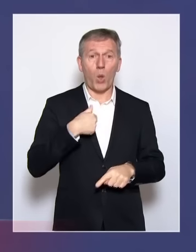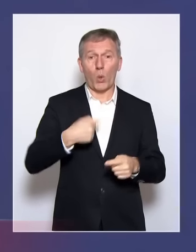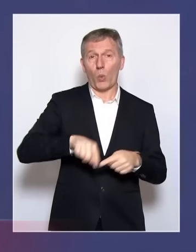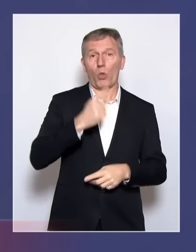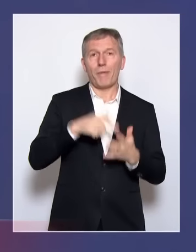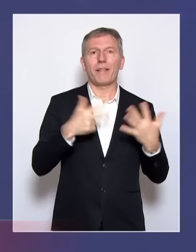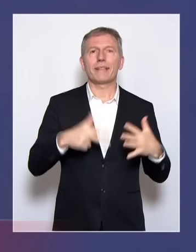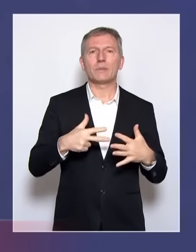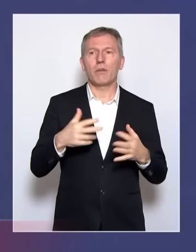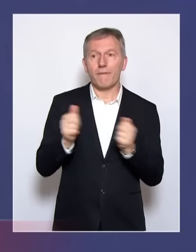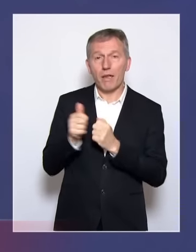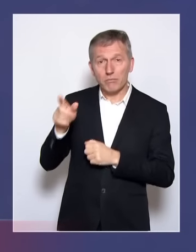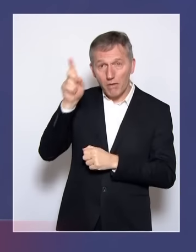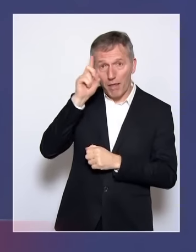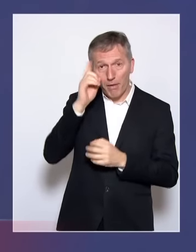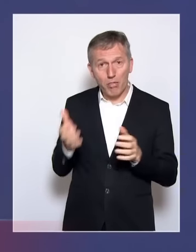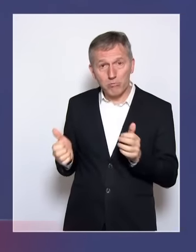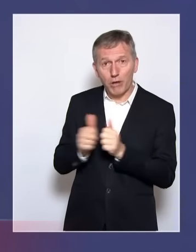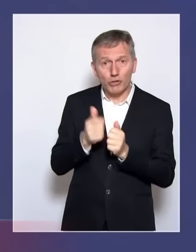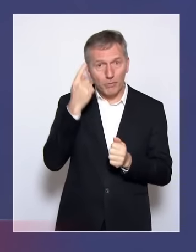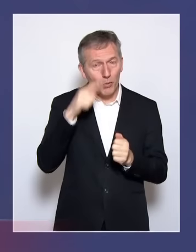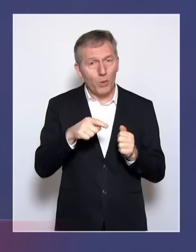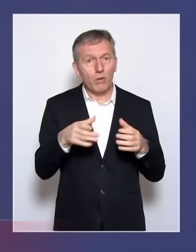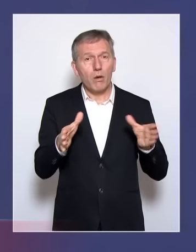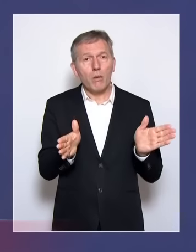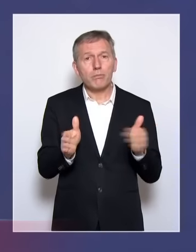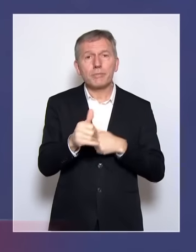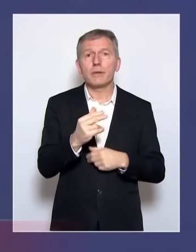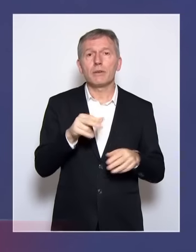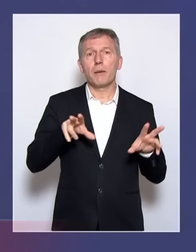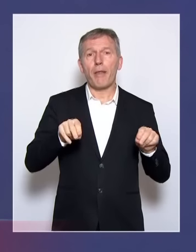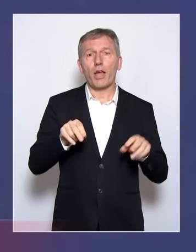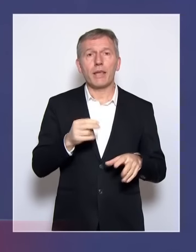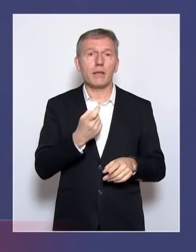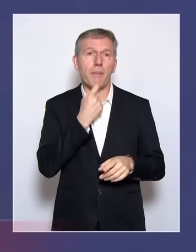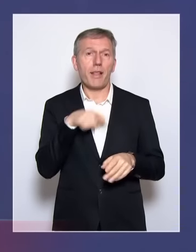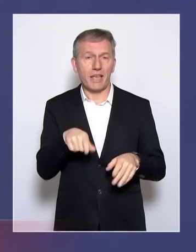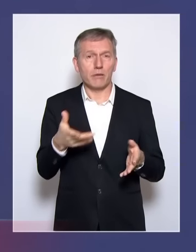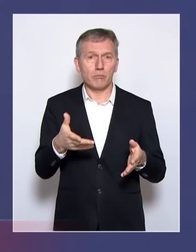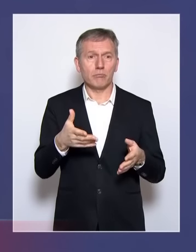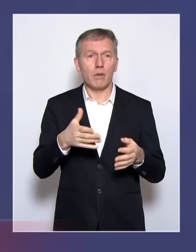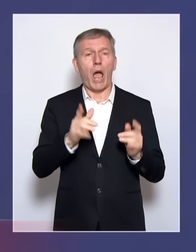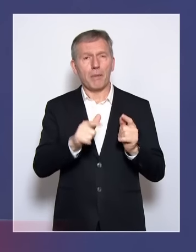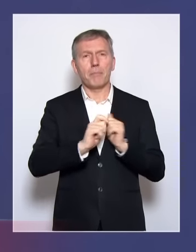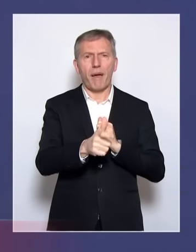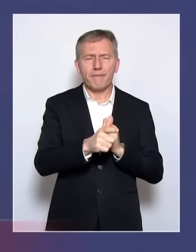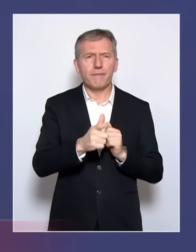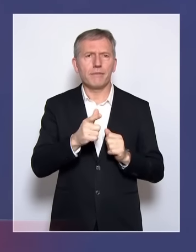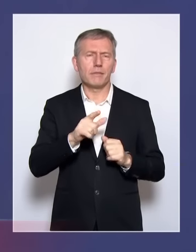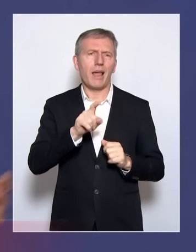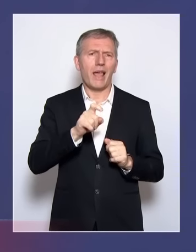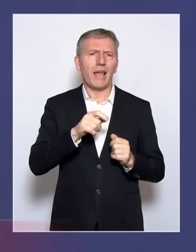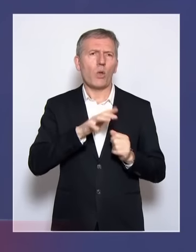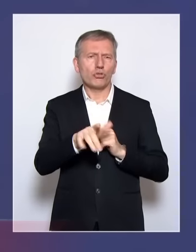avec l'Allemagne pour soutenir notre filière de batterie, étendue ensuite à l'hydrogène, à l'électronique ou encore la santé.